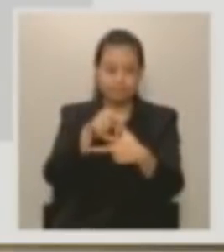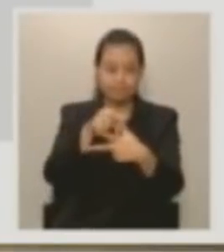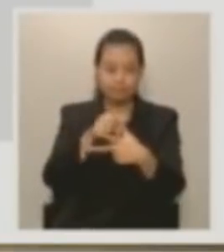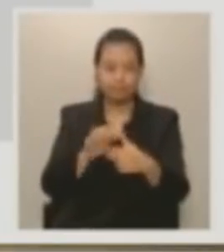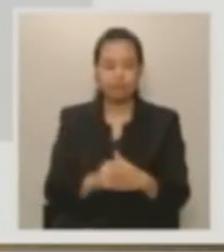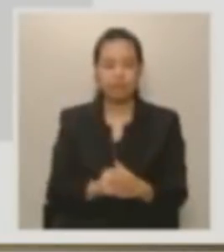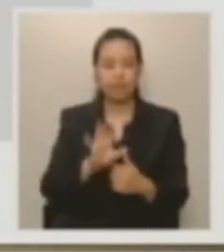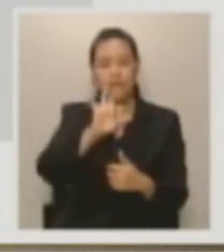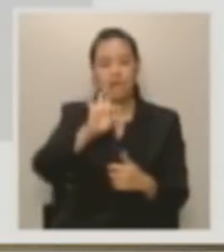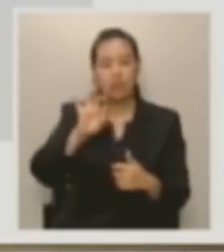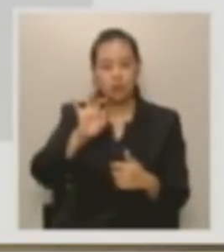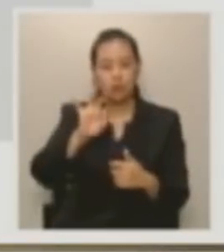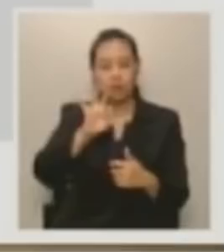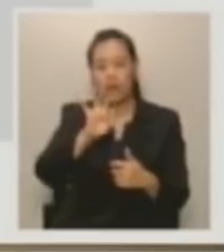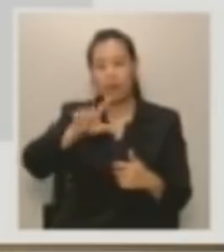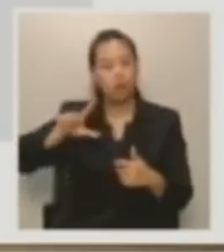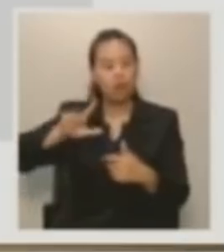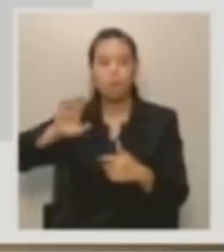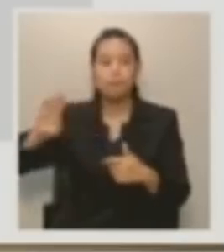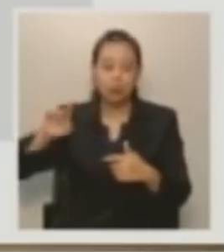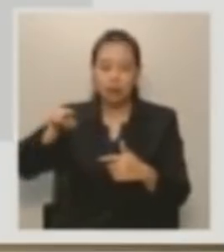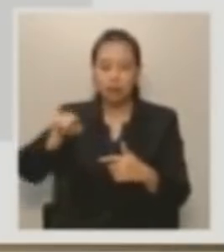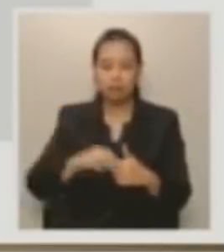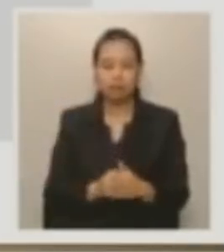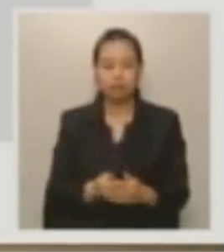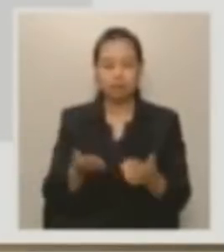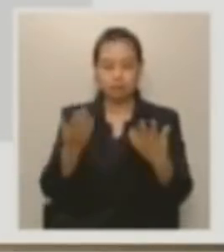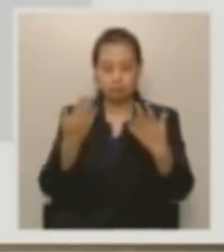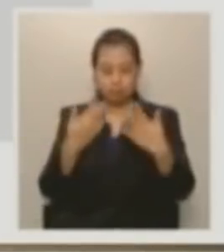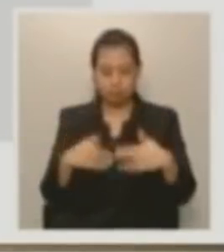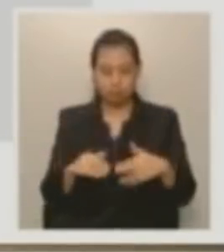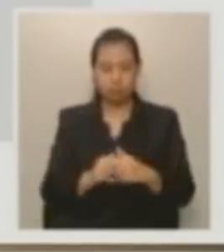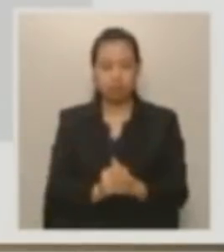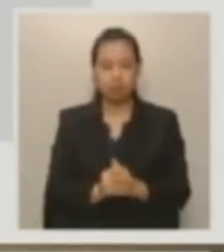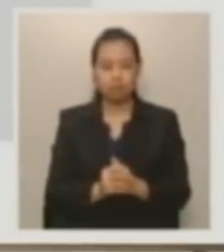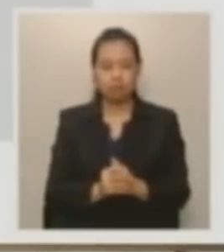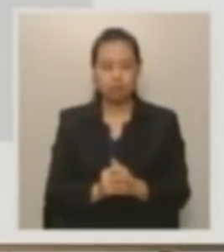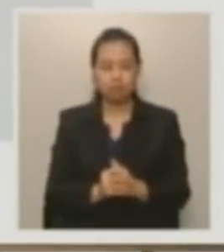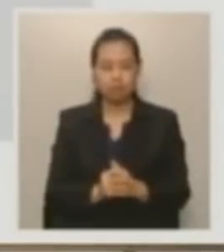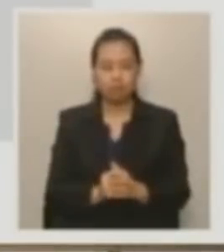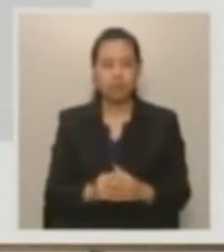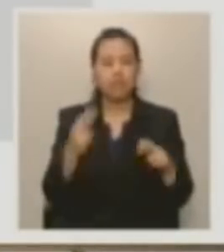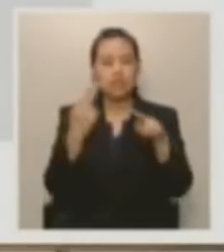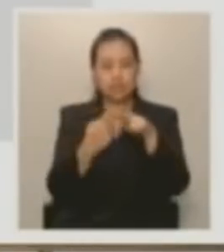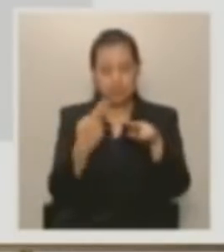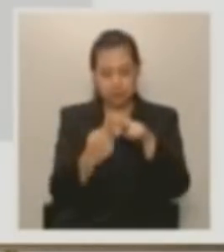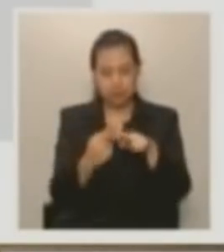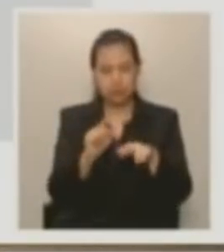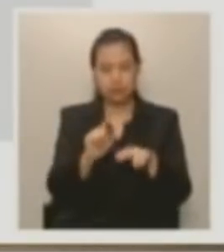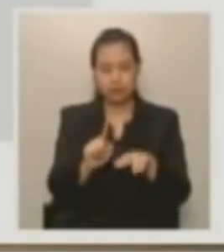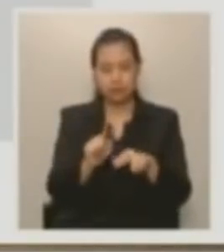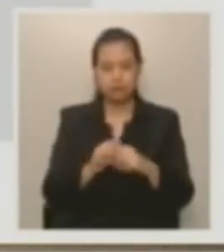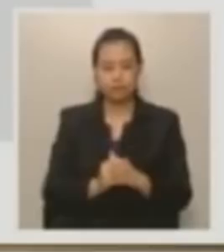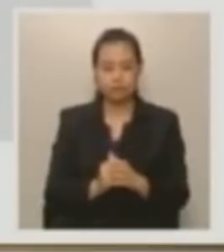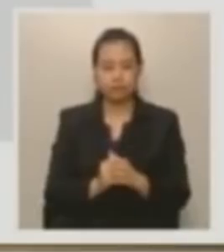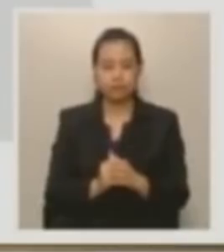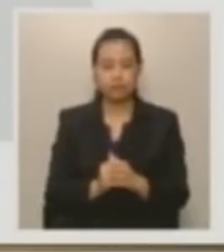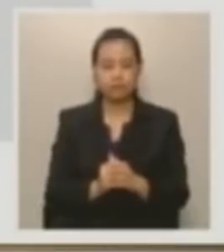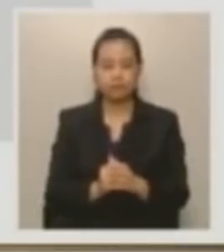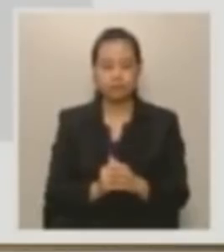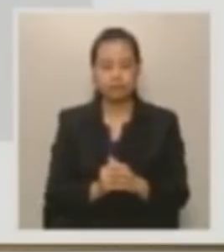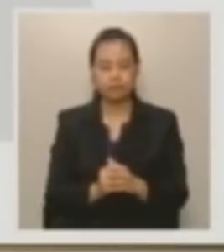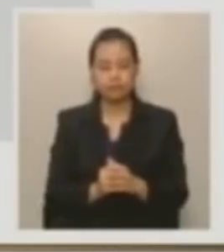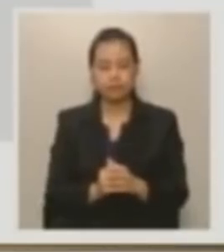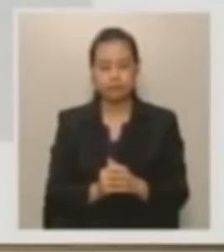ไม่ต้องตกใจนะคะชื่อโครงการคล้ายกันมากจริงๆค่ะมีรายละเอียดที่แตกต่างกันออกไปนะคะหมวดเดิม